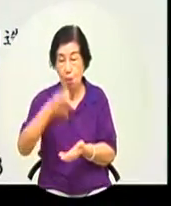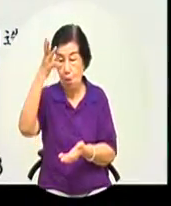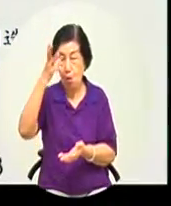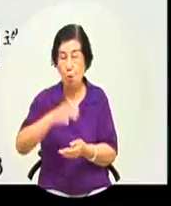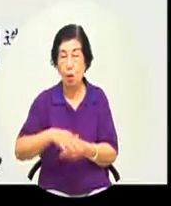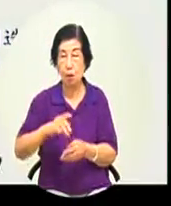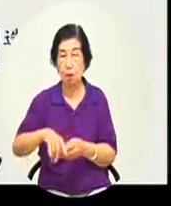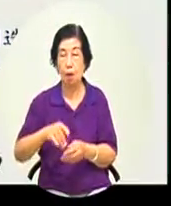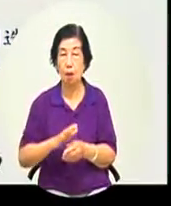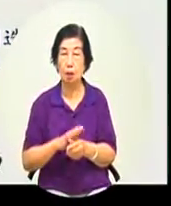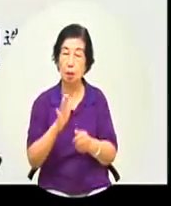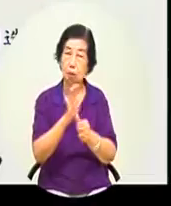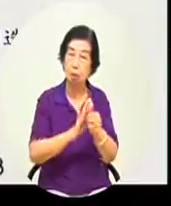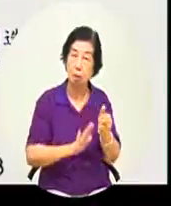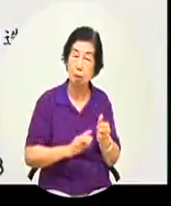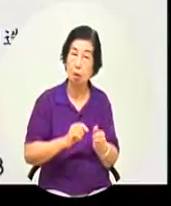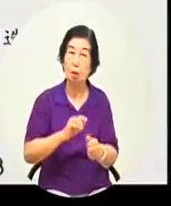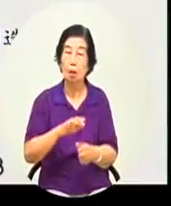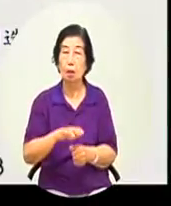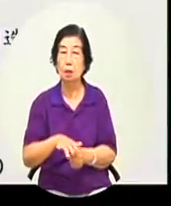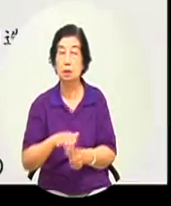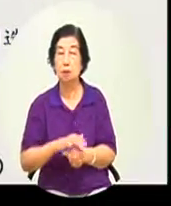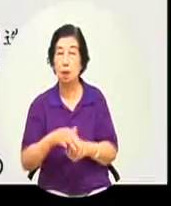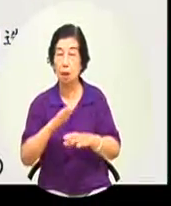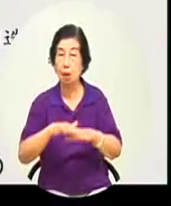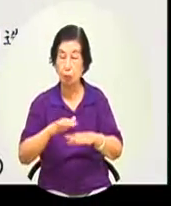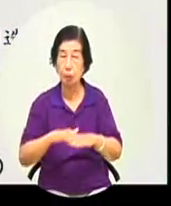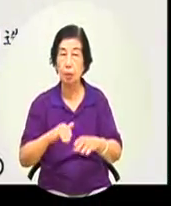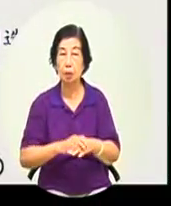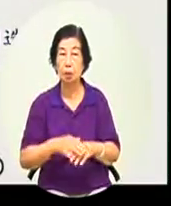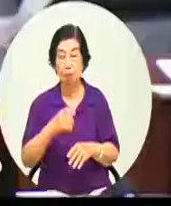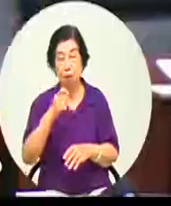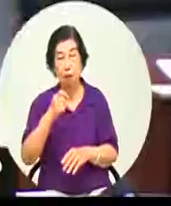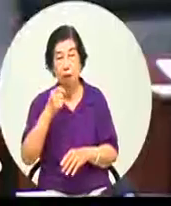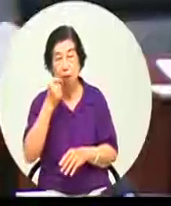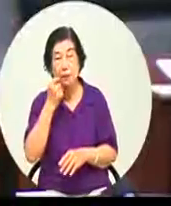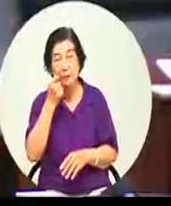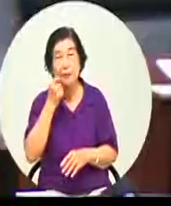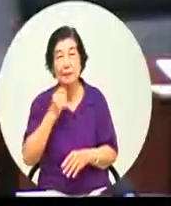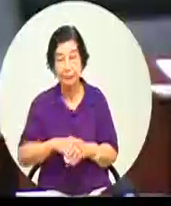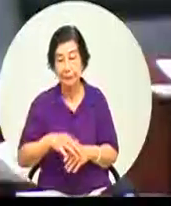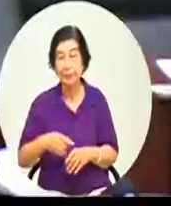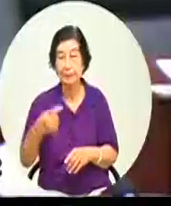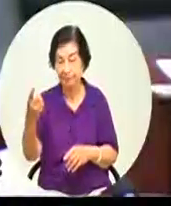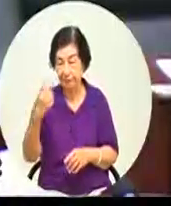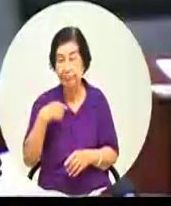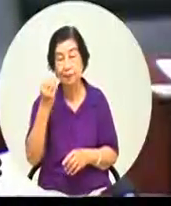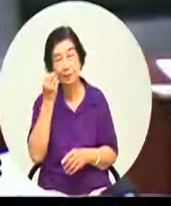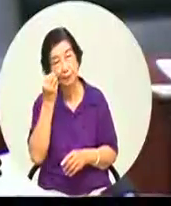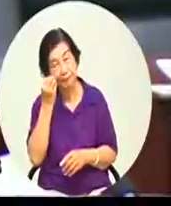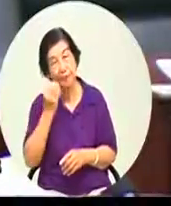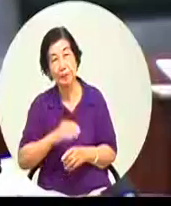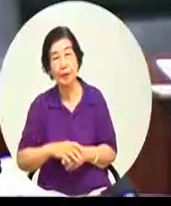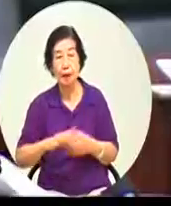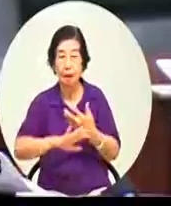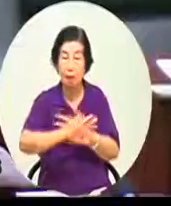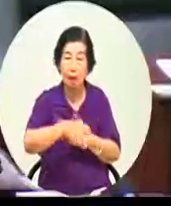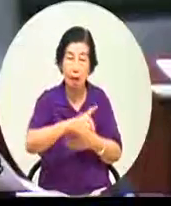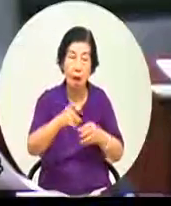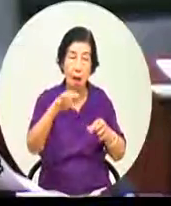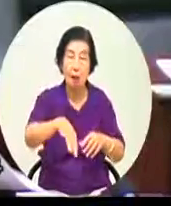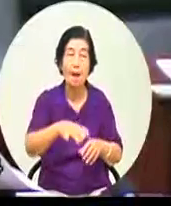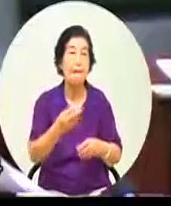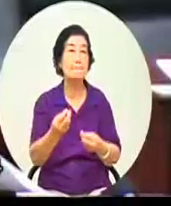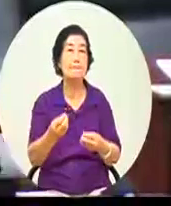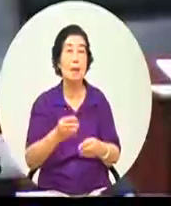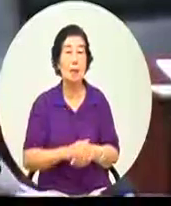西，让他愿意来，让他觉得这个城市独有，到你到其他地方就没有嘛？我一定要来高雄，有没有这样